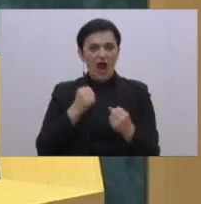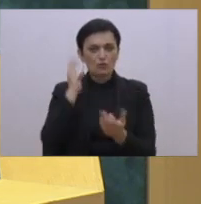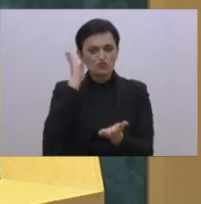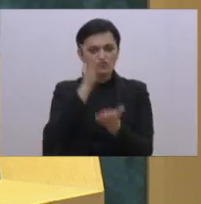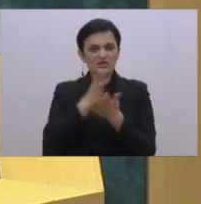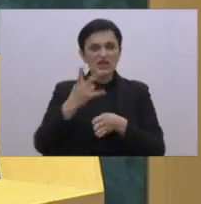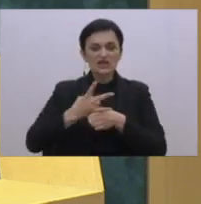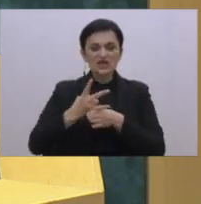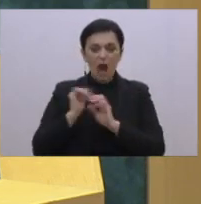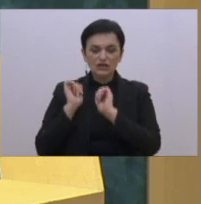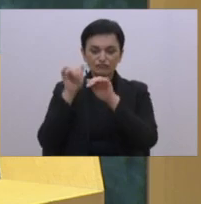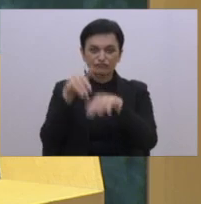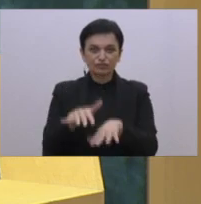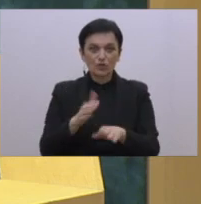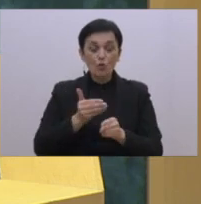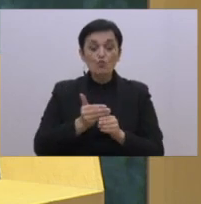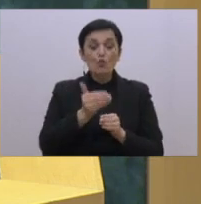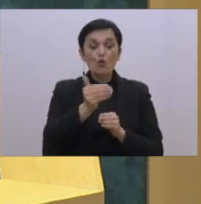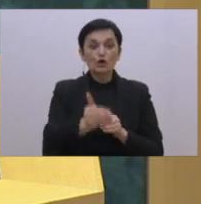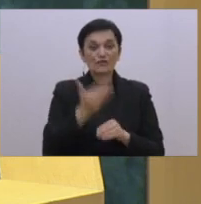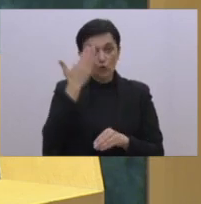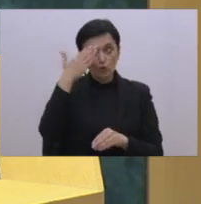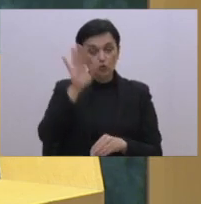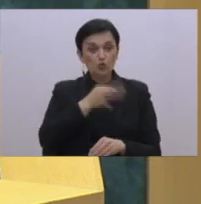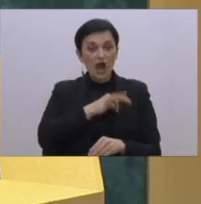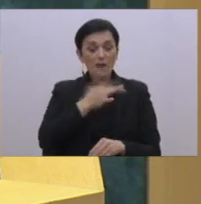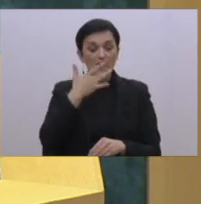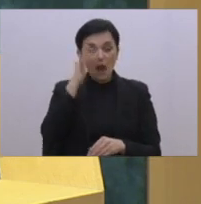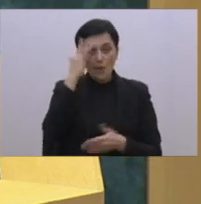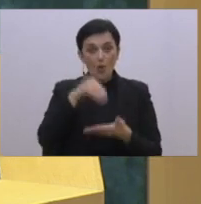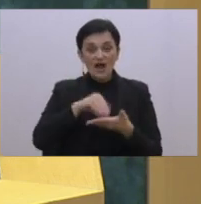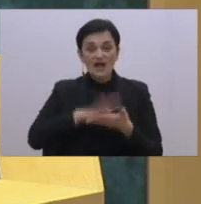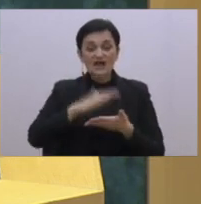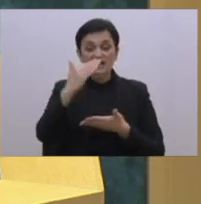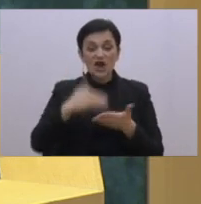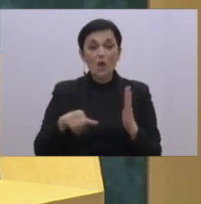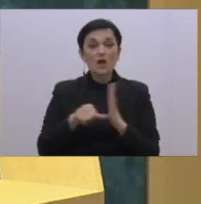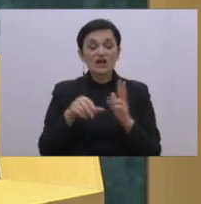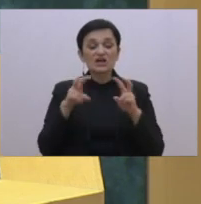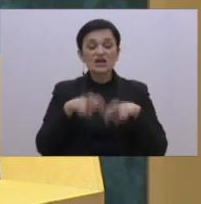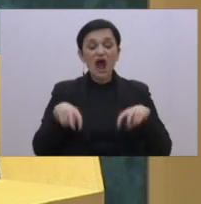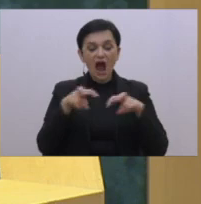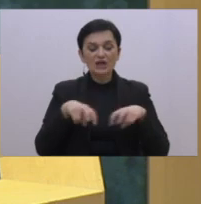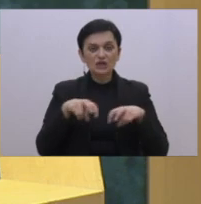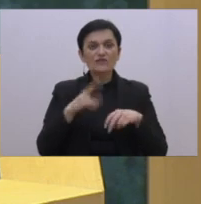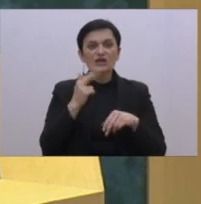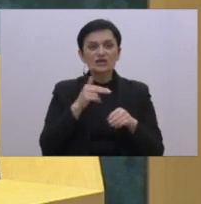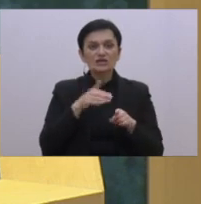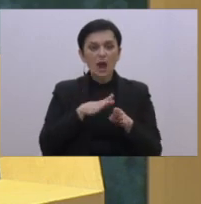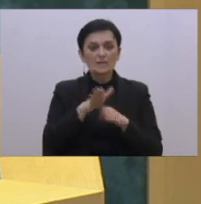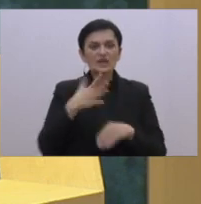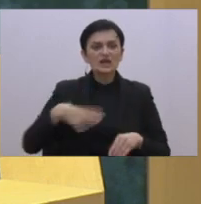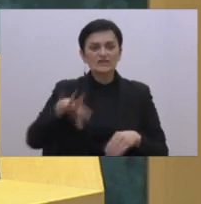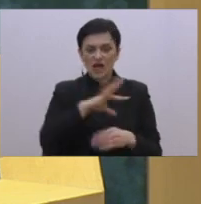radikalizatsiis morebshi. Mogvianebit utskhveli agentebis amerikuli reestris meshveobit gairkva da mtelma kveqanam